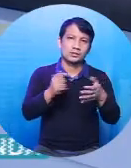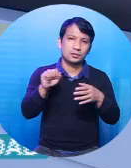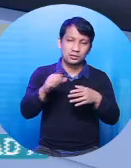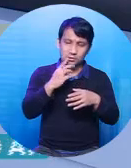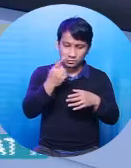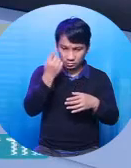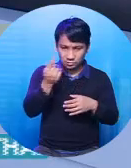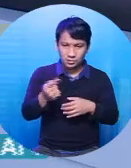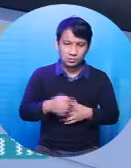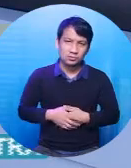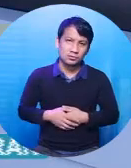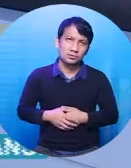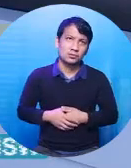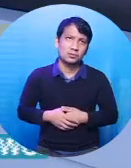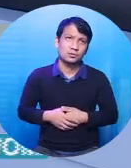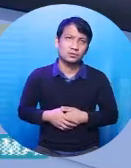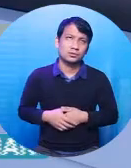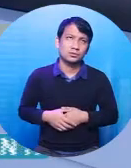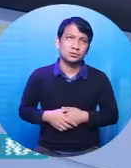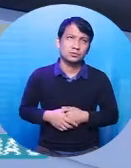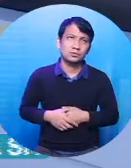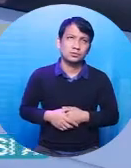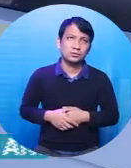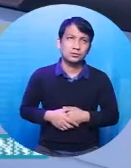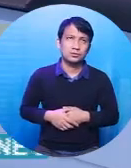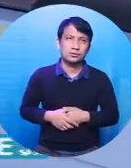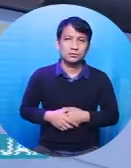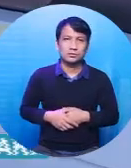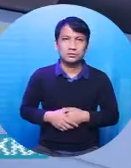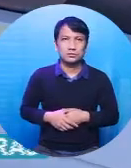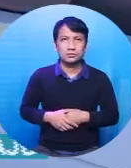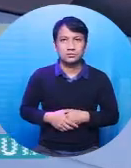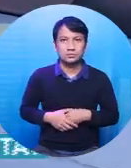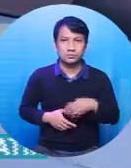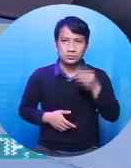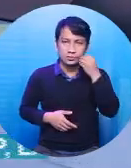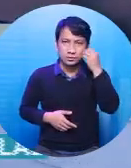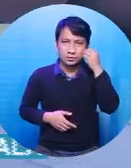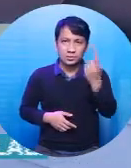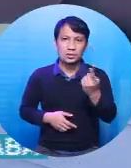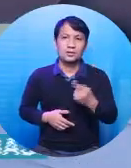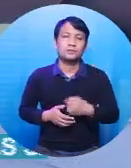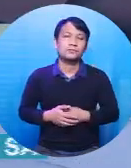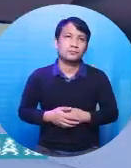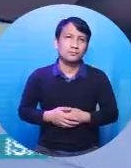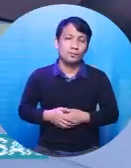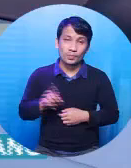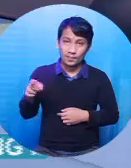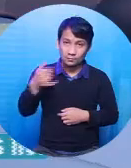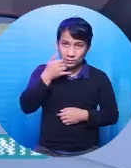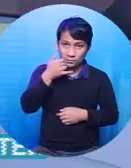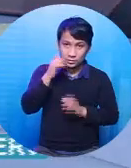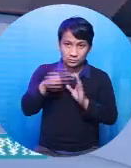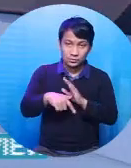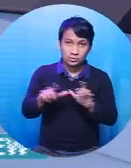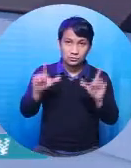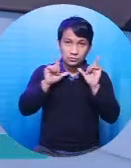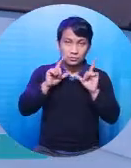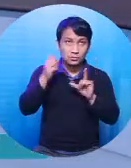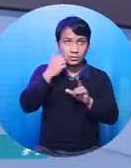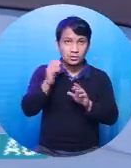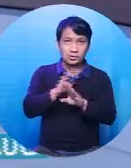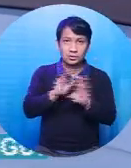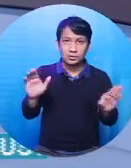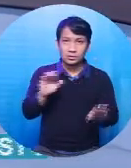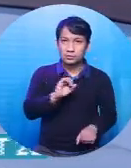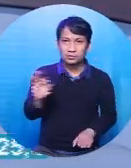Ikaw lang isa? Apo. Naku, home alone. Home alone to. Sige. Tatawagan kita mamaya sa wanted sa radyo. Huwag mong